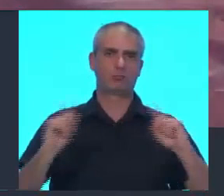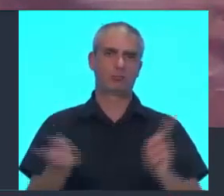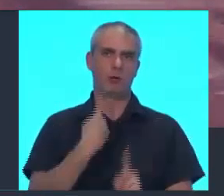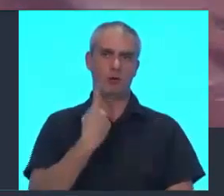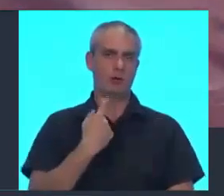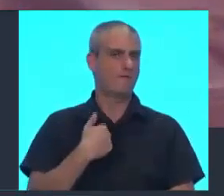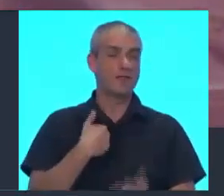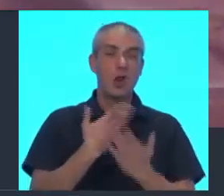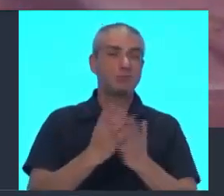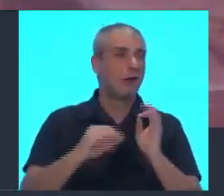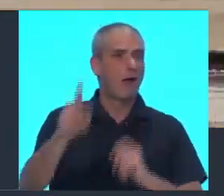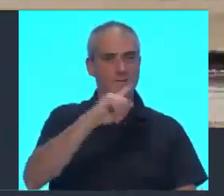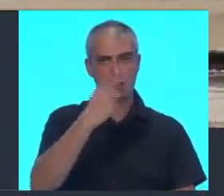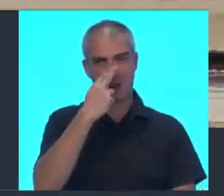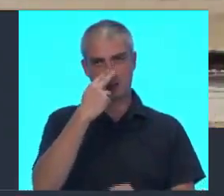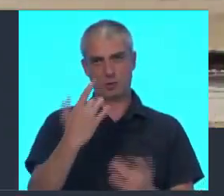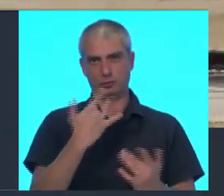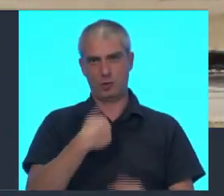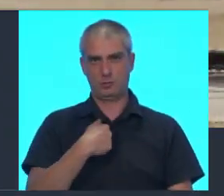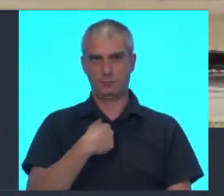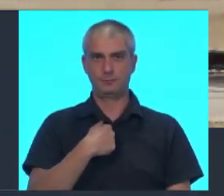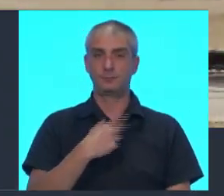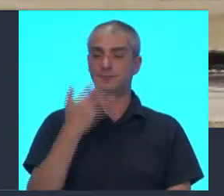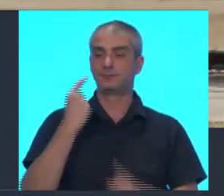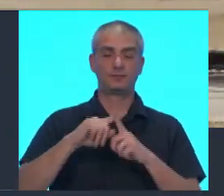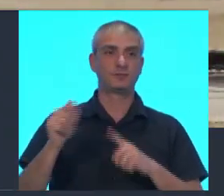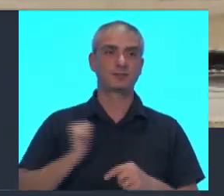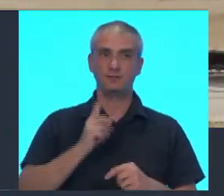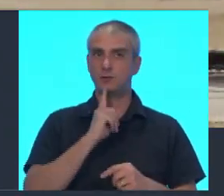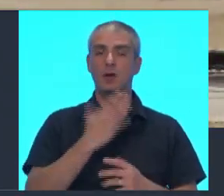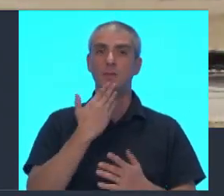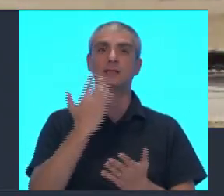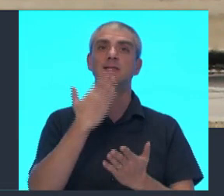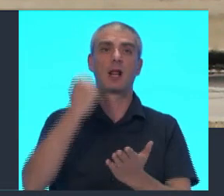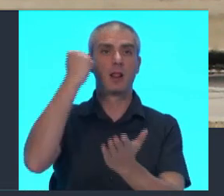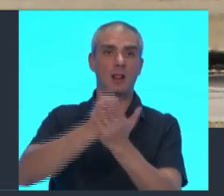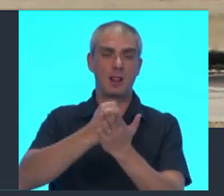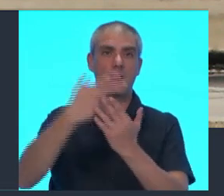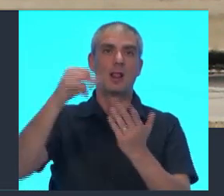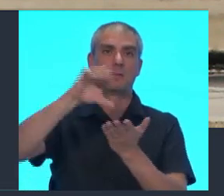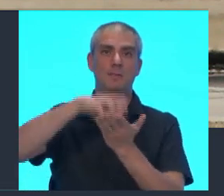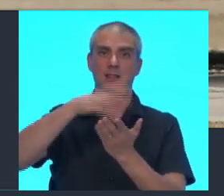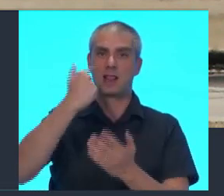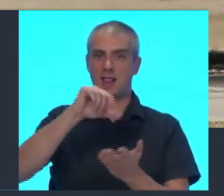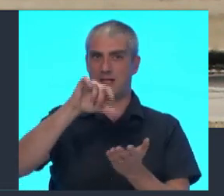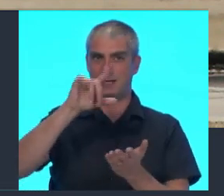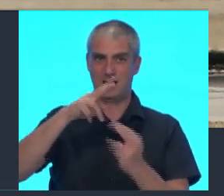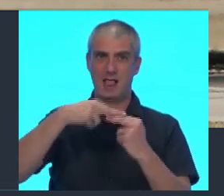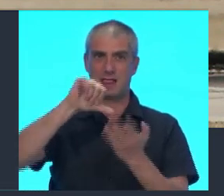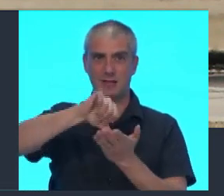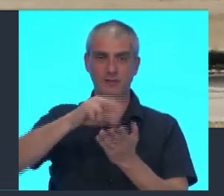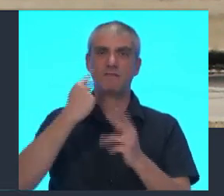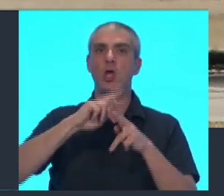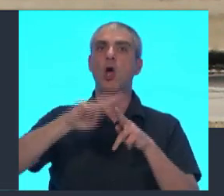מציע לאיש שינסה אותנו. לפני כחודש הודיע צבא סוריה שישראל תקפה מתקן צבאי ליד דמשק. לפני כחודשיים דיווחו